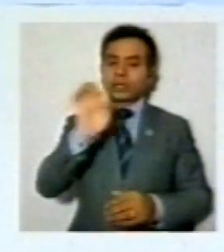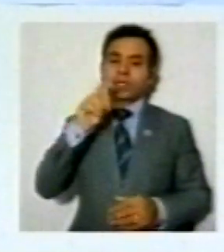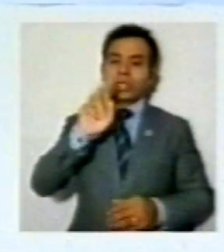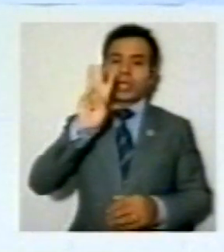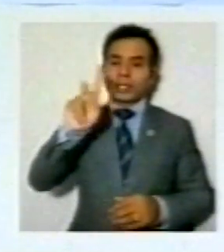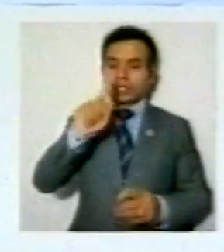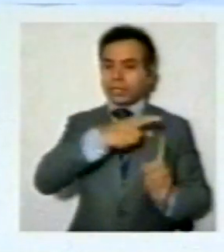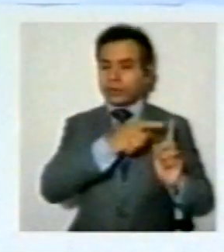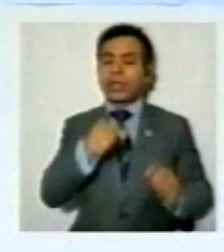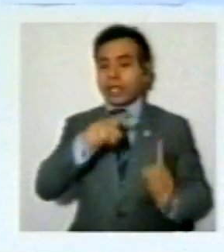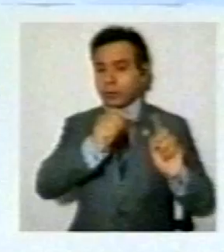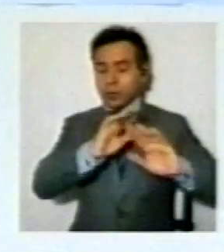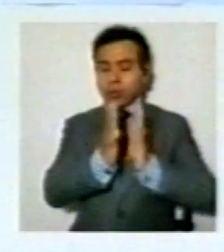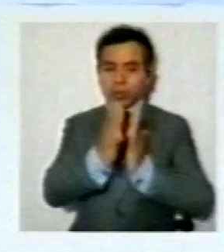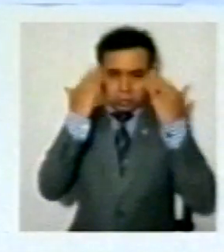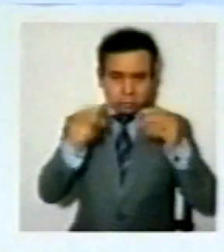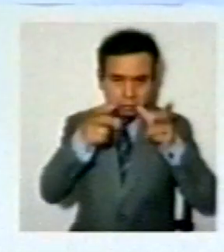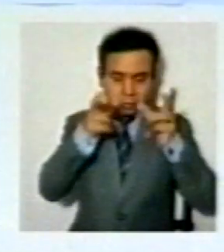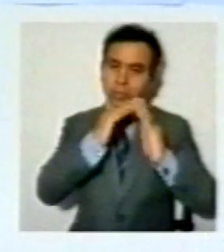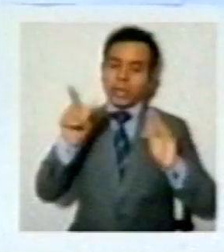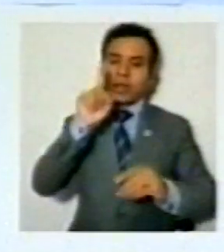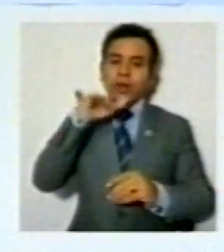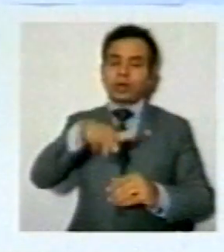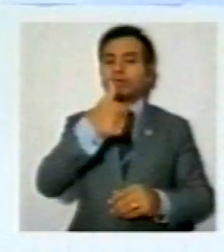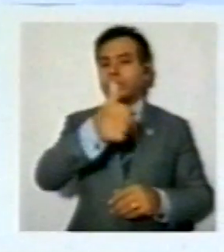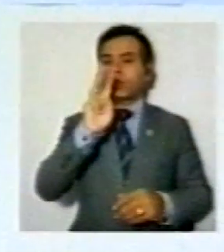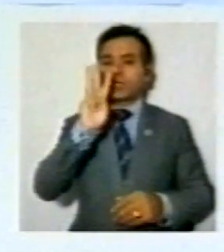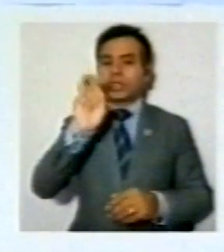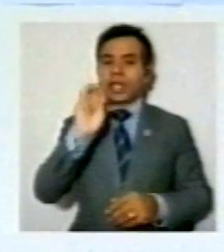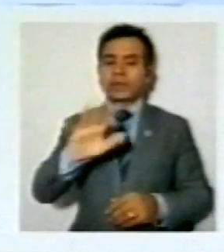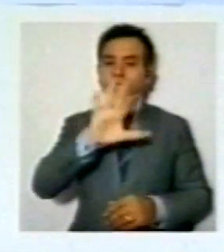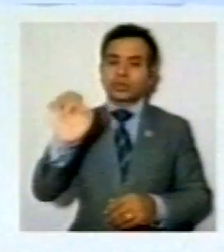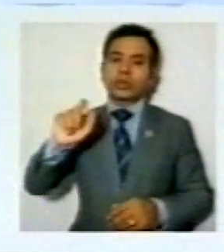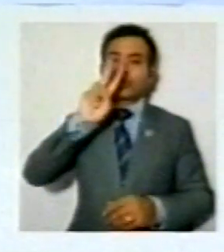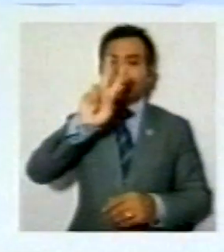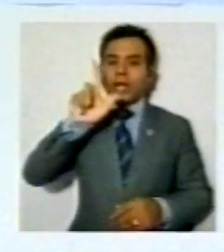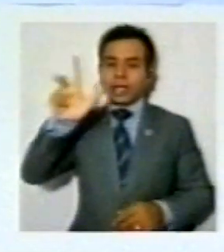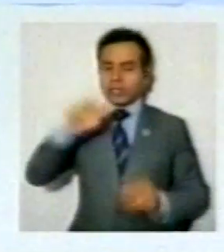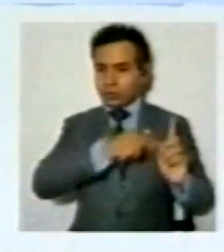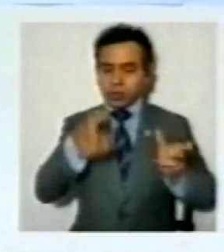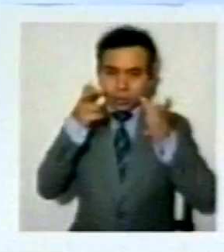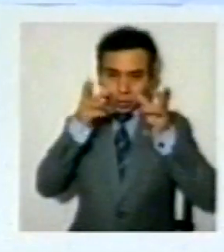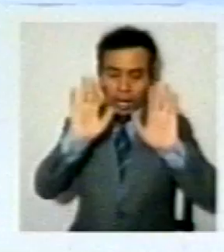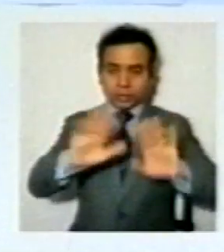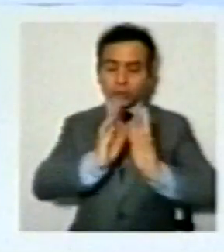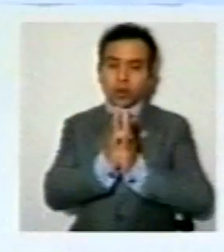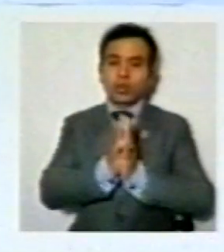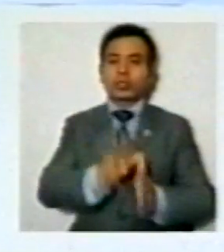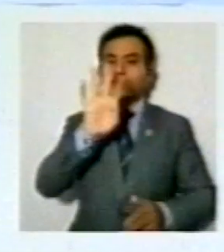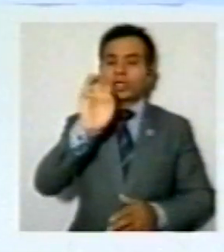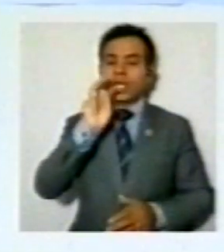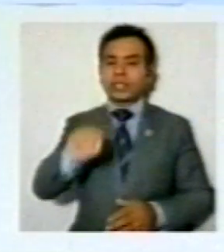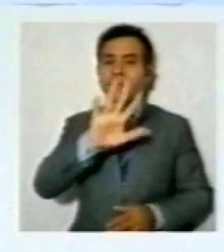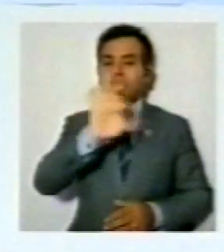এ পর্যন্ত 2,04,031 জন কোয়ারেন্টাইন হয়েছেন এবং এ পর্যন্ত ছাড় পেয়েছে 1,63,000